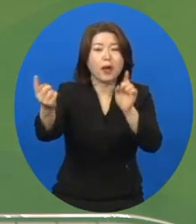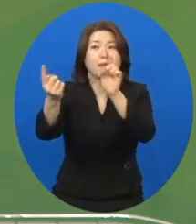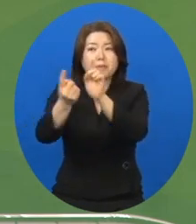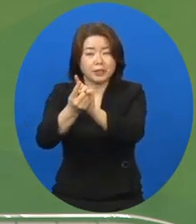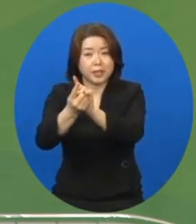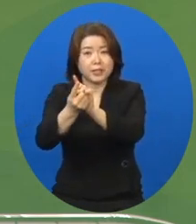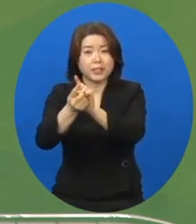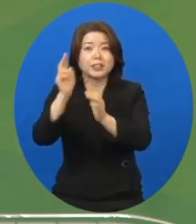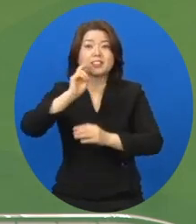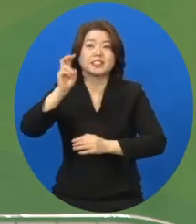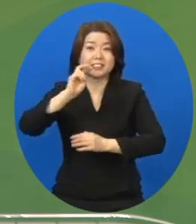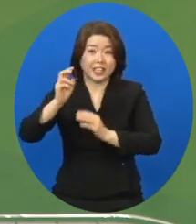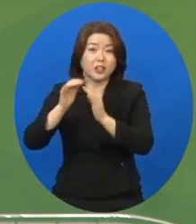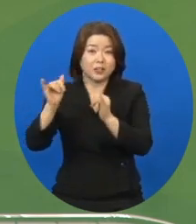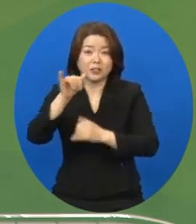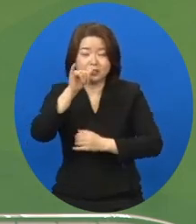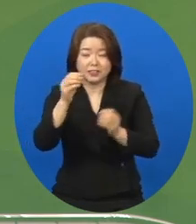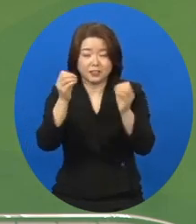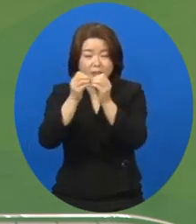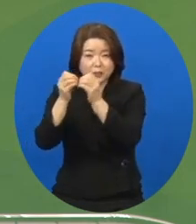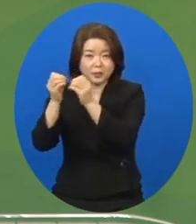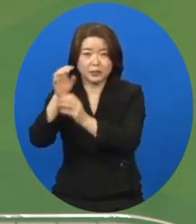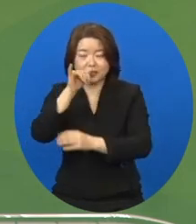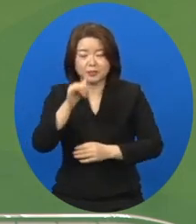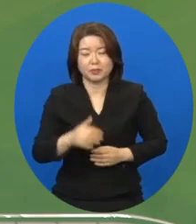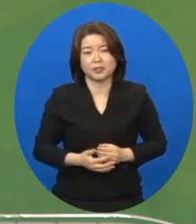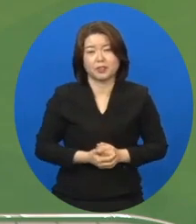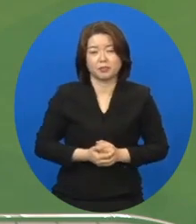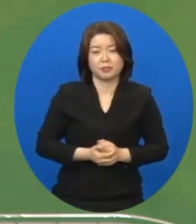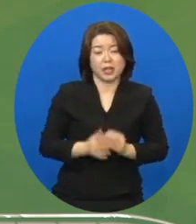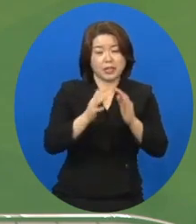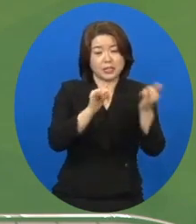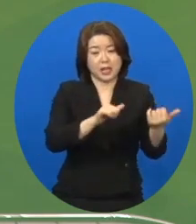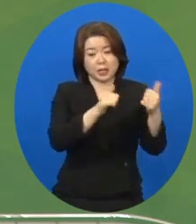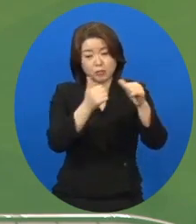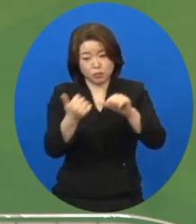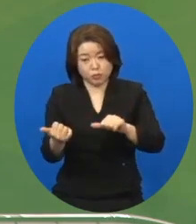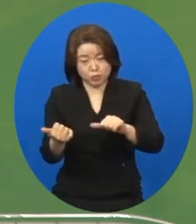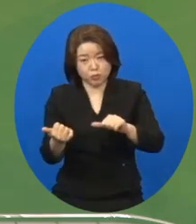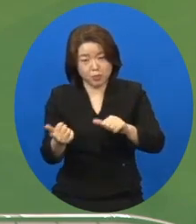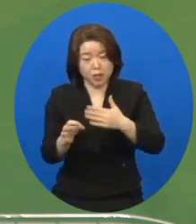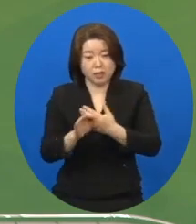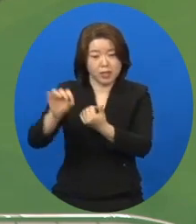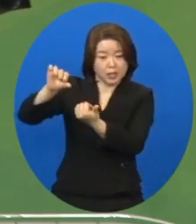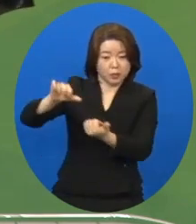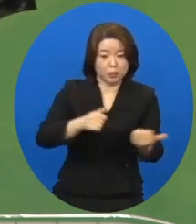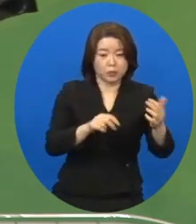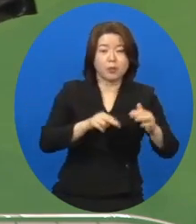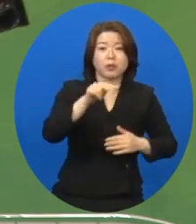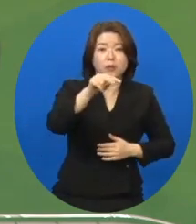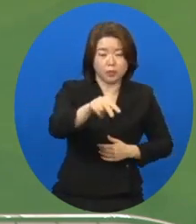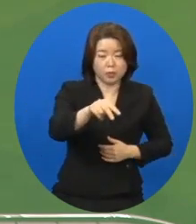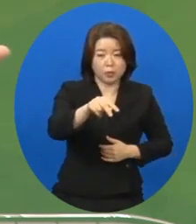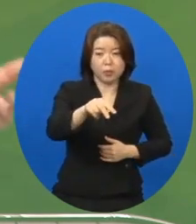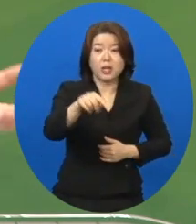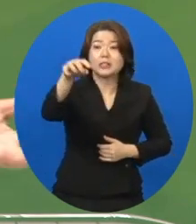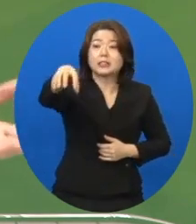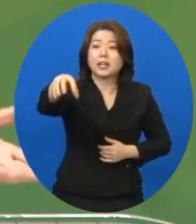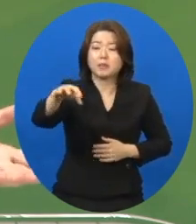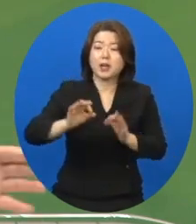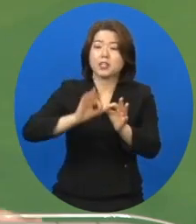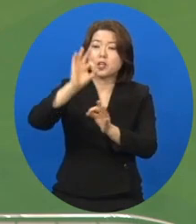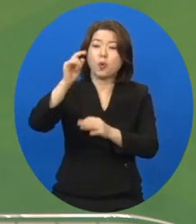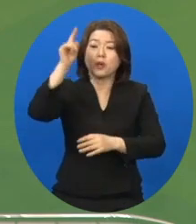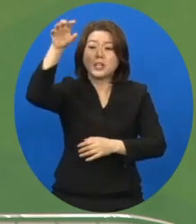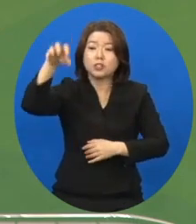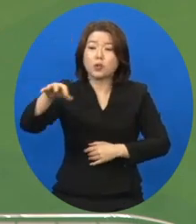사람이 죽으면 요단강을 건너가는 거고 그러고 나면 영원한 천국이 있다. 그런 정도로만